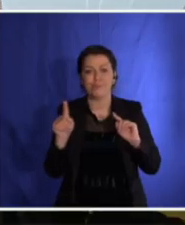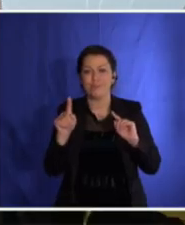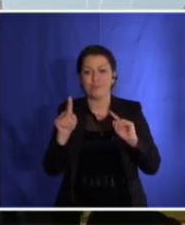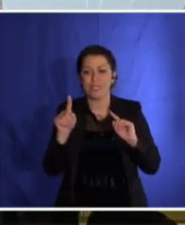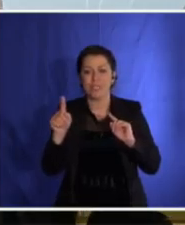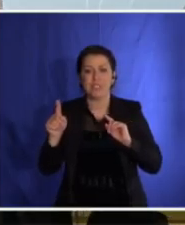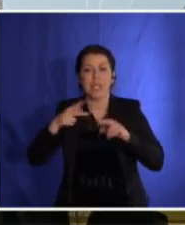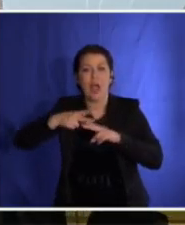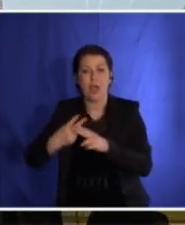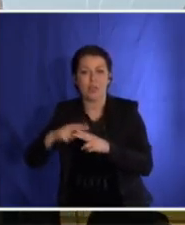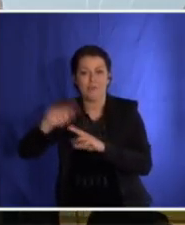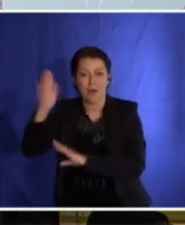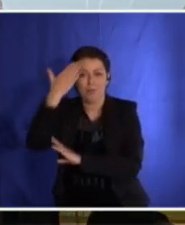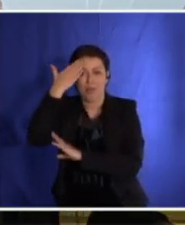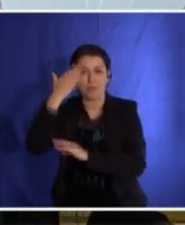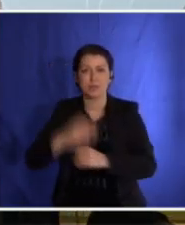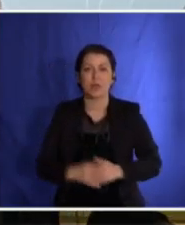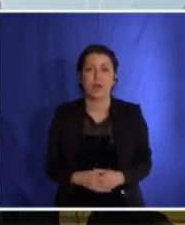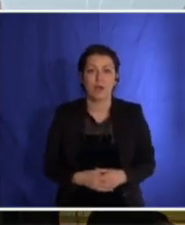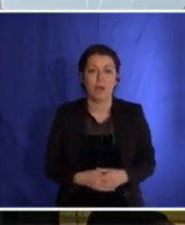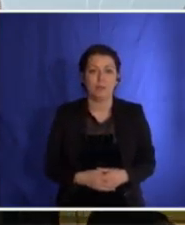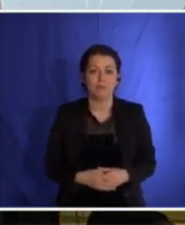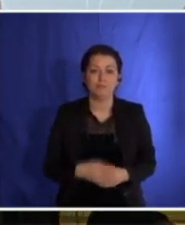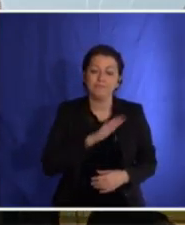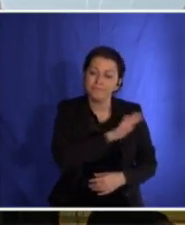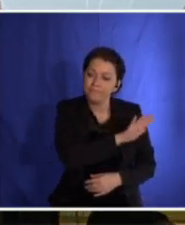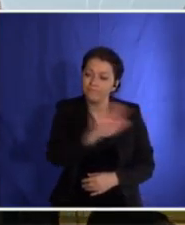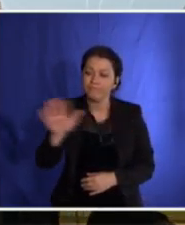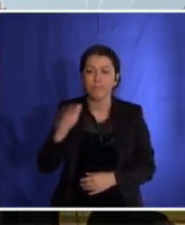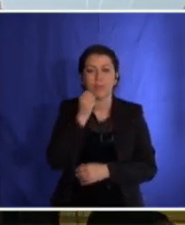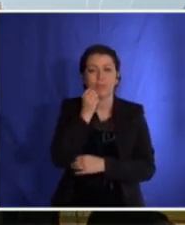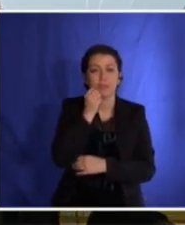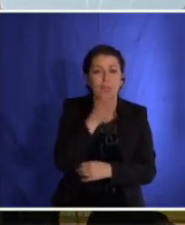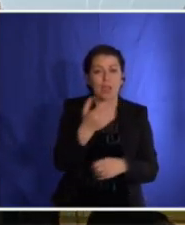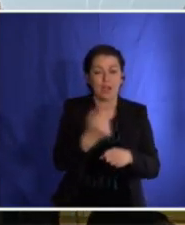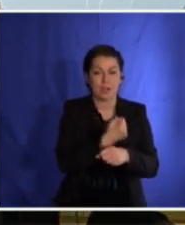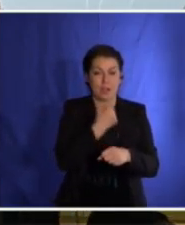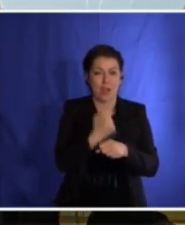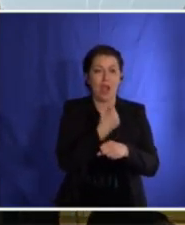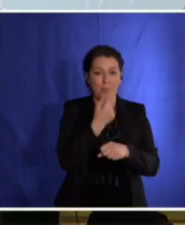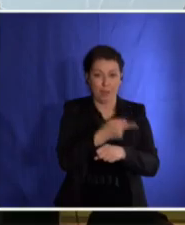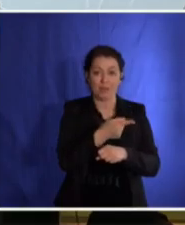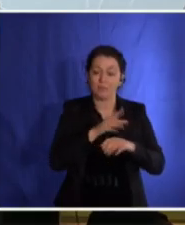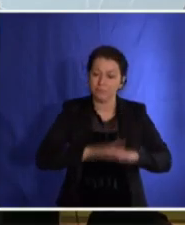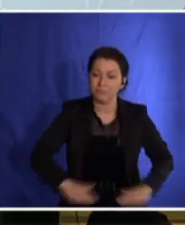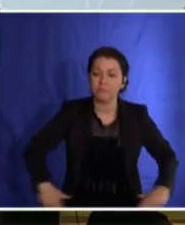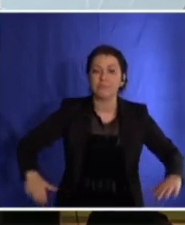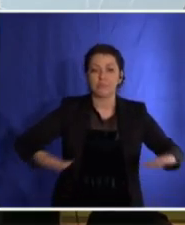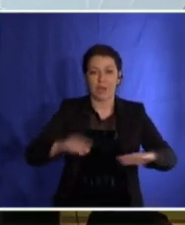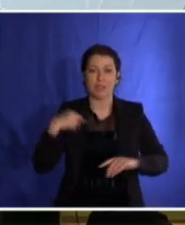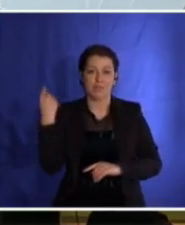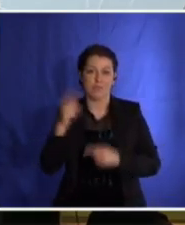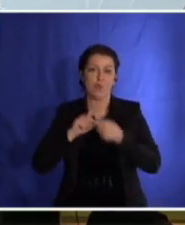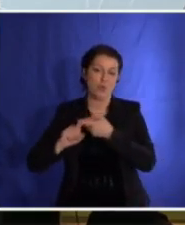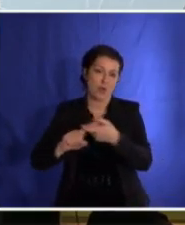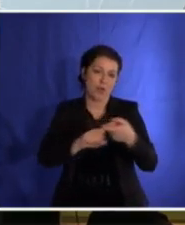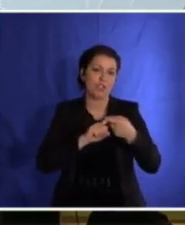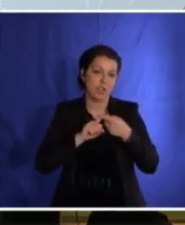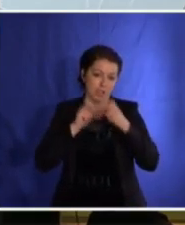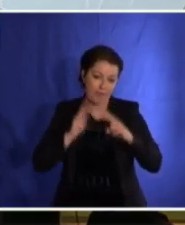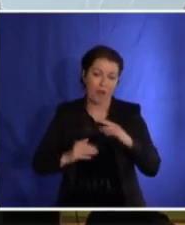unseren Handwerksmeistern. Ihre tägliche Arbeit ist das Fundament, auf dem unsere Gesellschaft